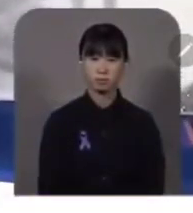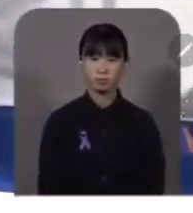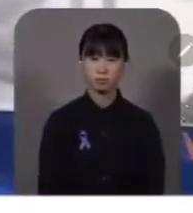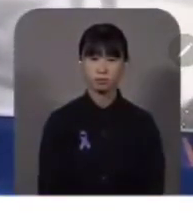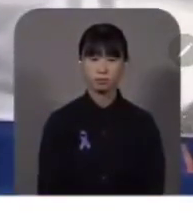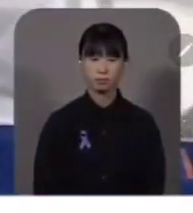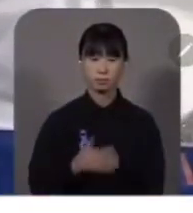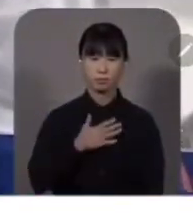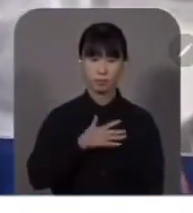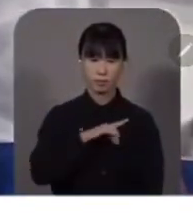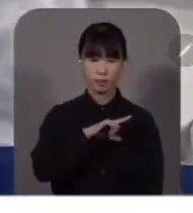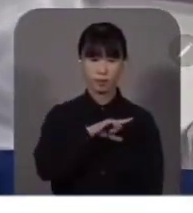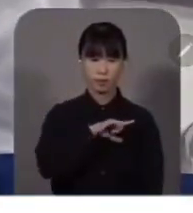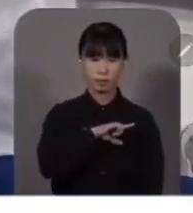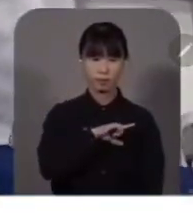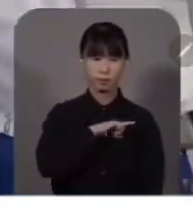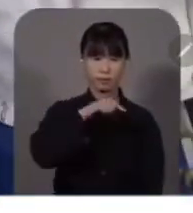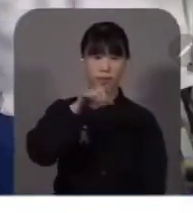내 이름은